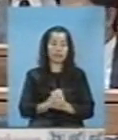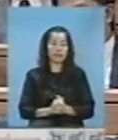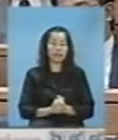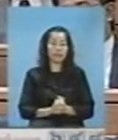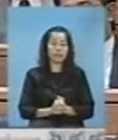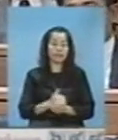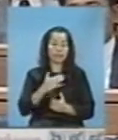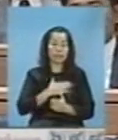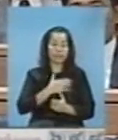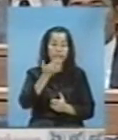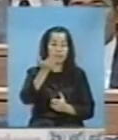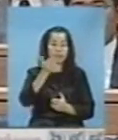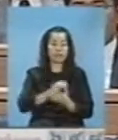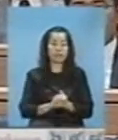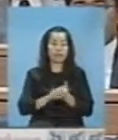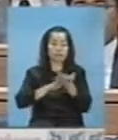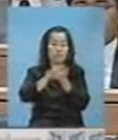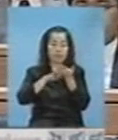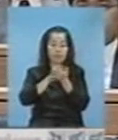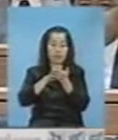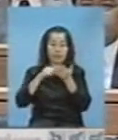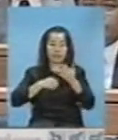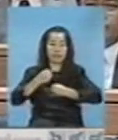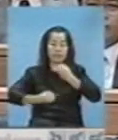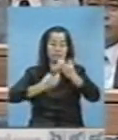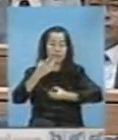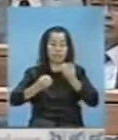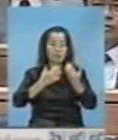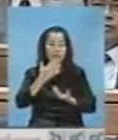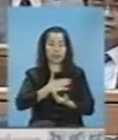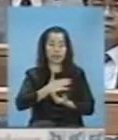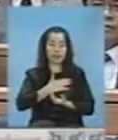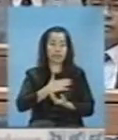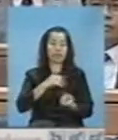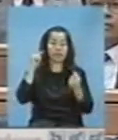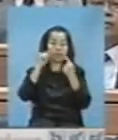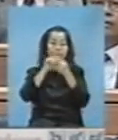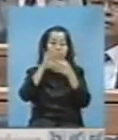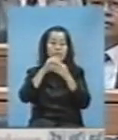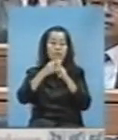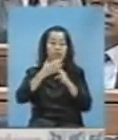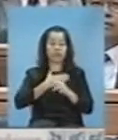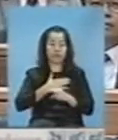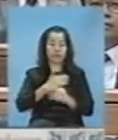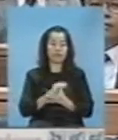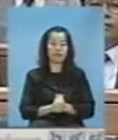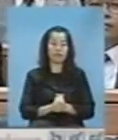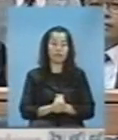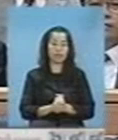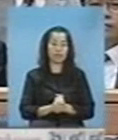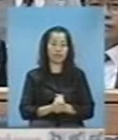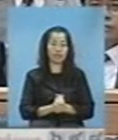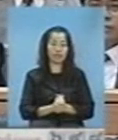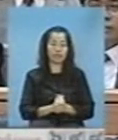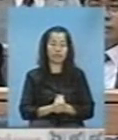ากระผมขออนุญาตแสดงความคิดเห็นและแสดงจุดยืนทั้งในส่ว